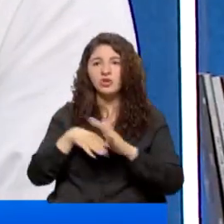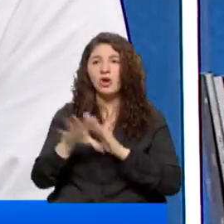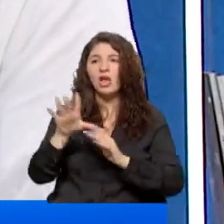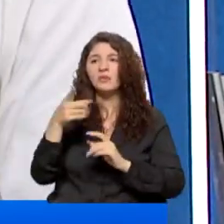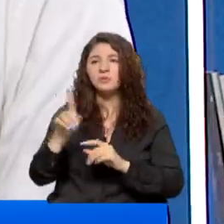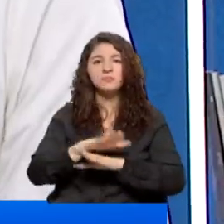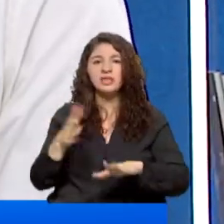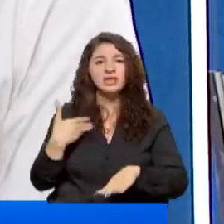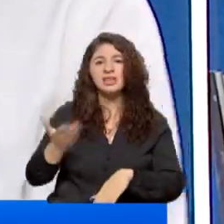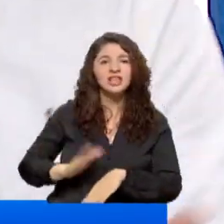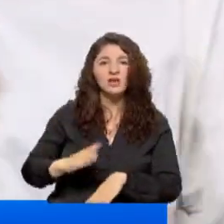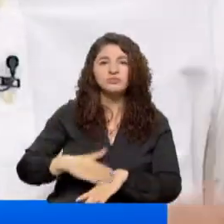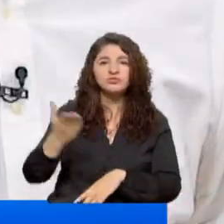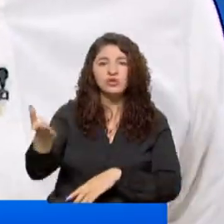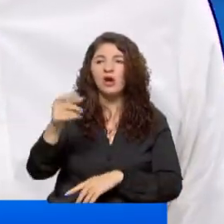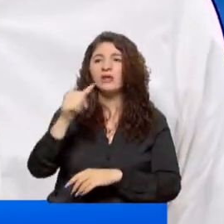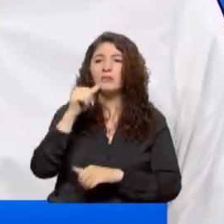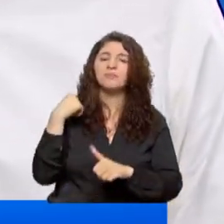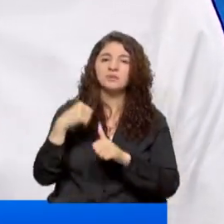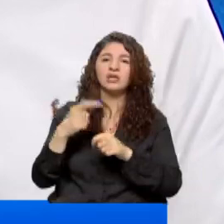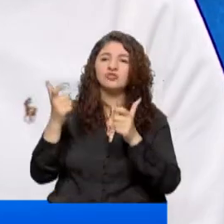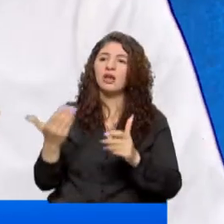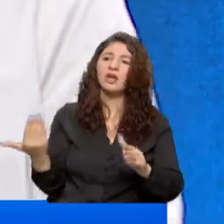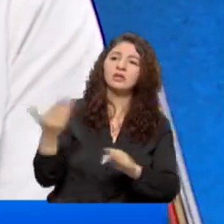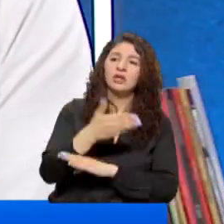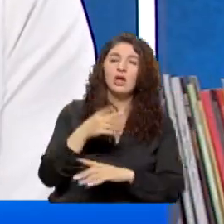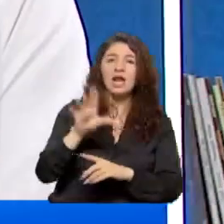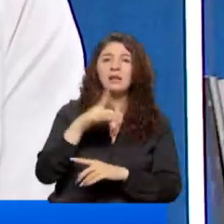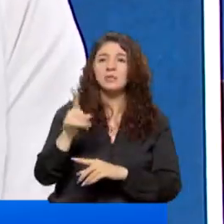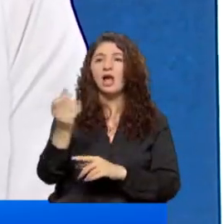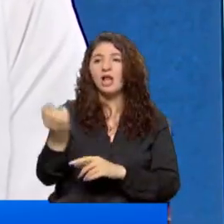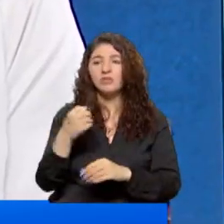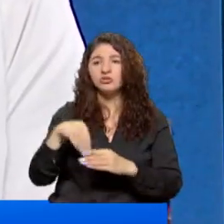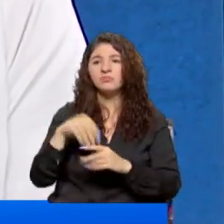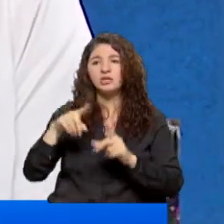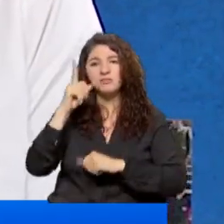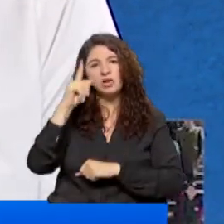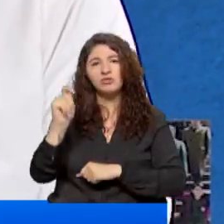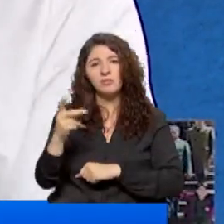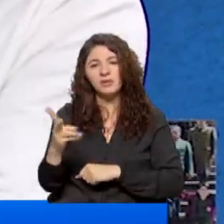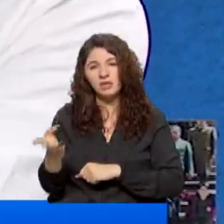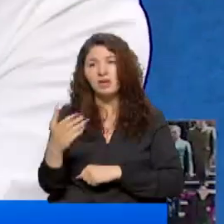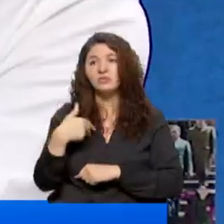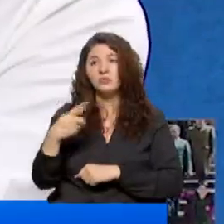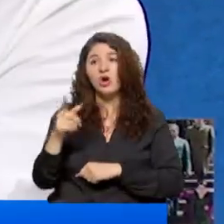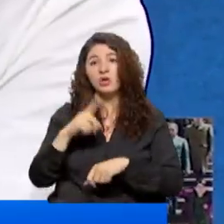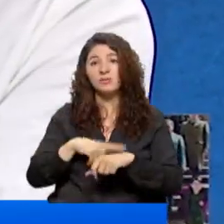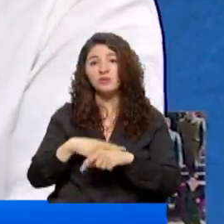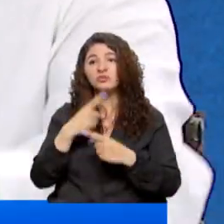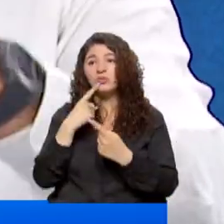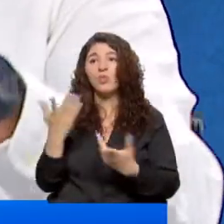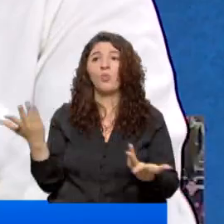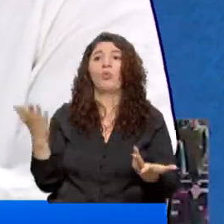ediyor 50 bin lira bittiği zaman ne yapacak bu adam yine Şehire Dönmek zorunda kalacak 50.000 liraya almak için bazıları başvurabilir Biz bunu o zaman